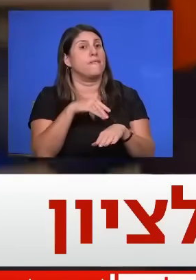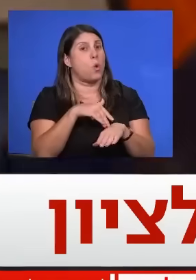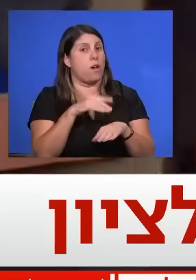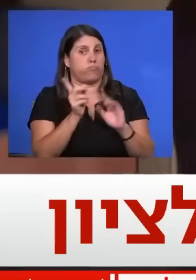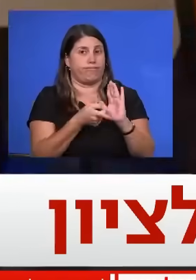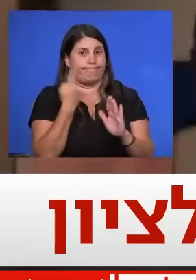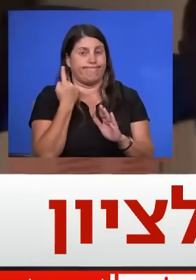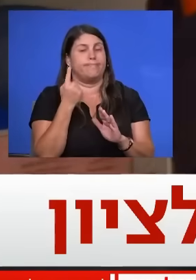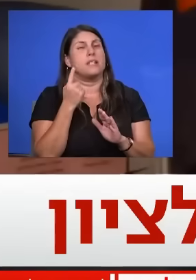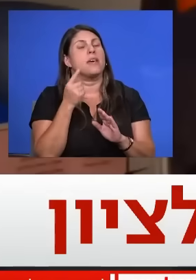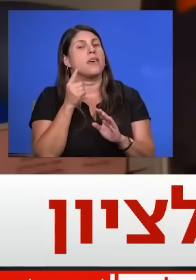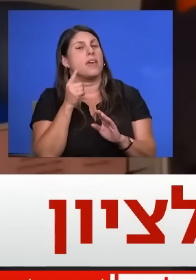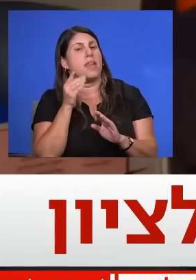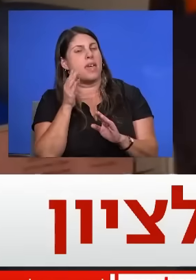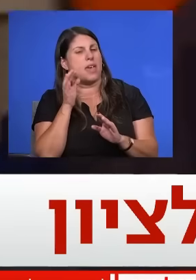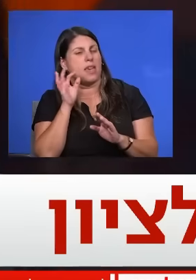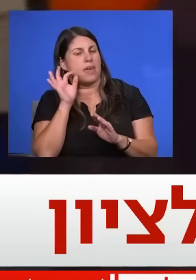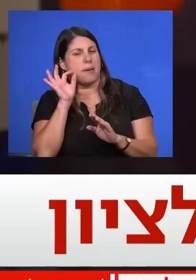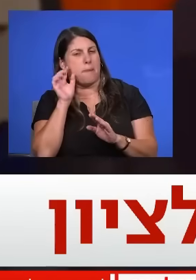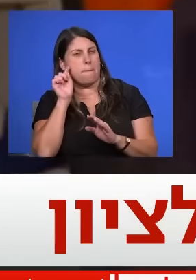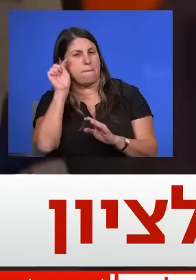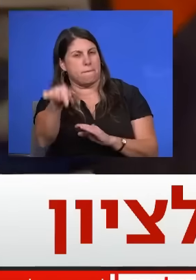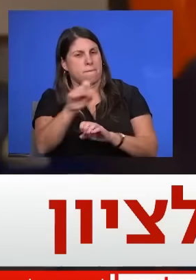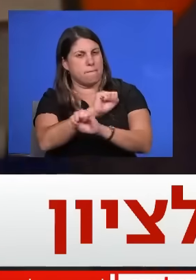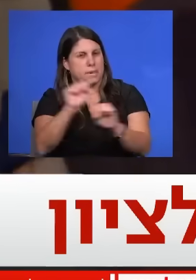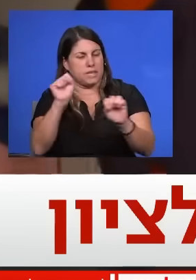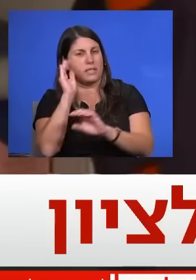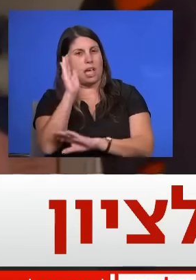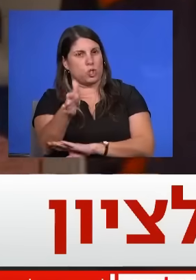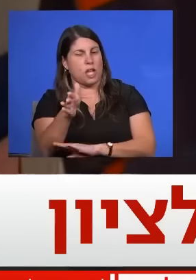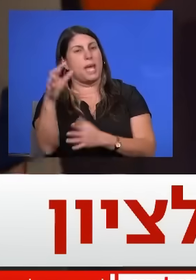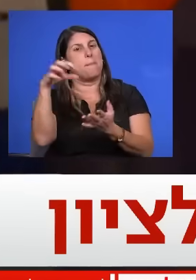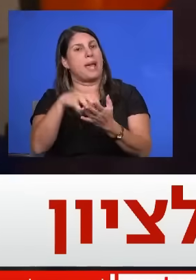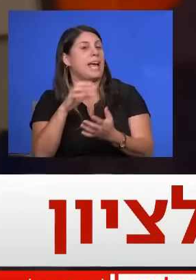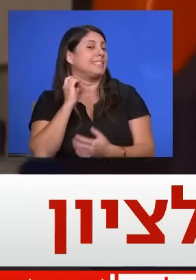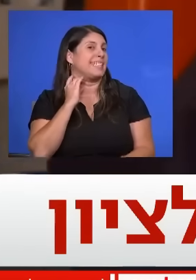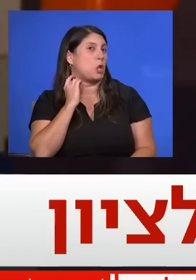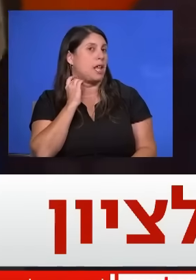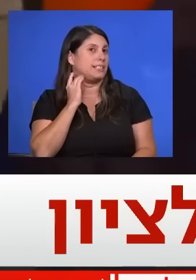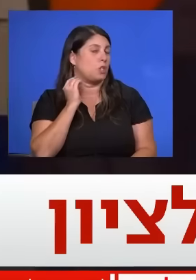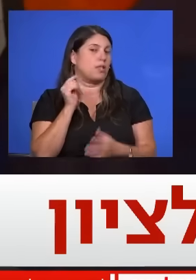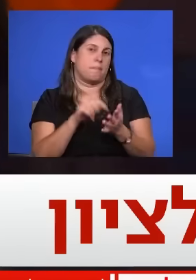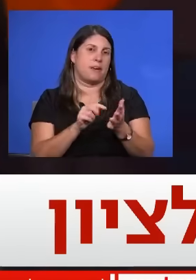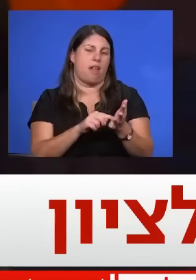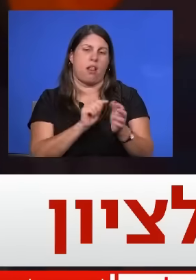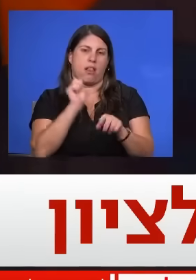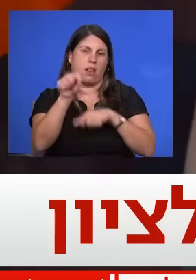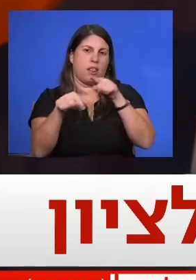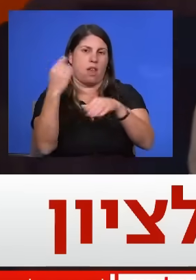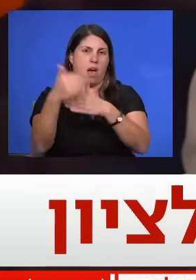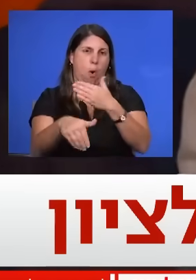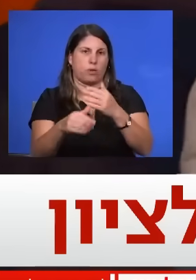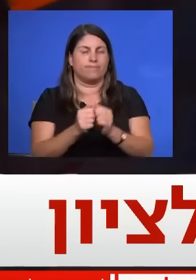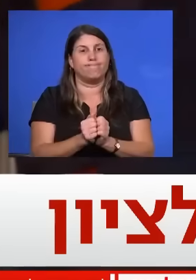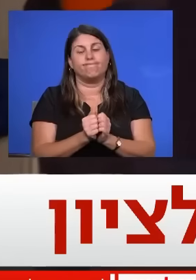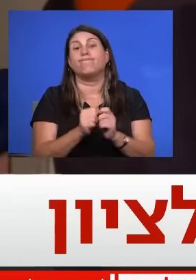ישירה במרכז ראשון לציון כתוצאה מהמתח האחרון. אתם עושים את